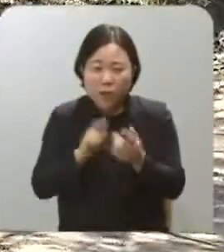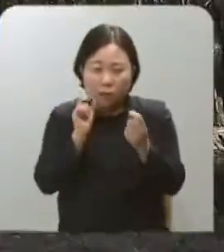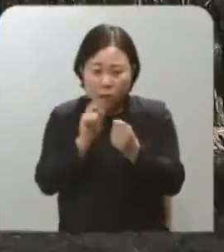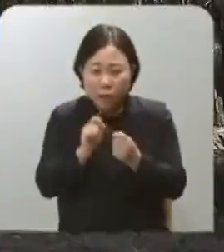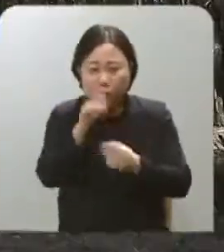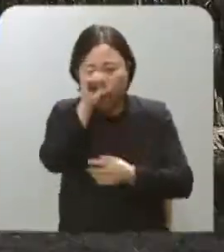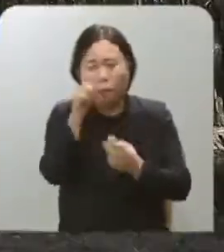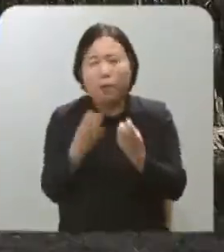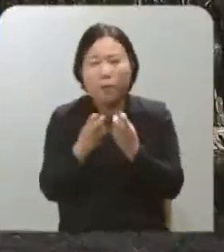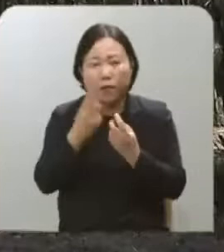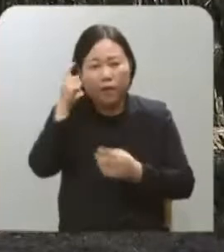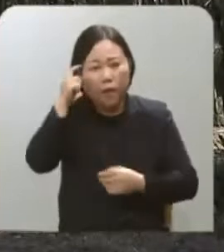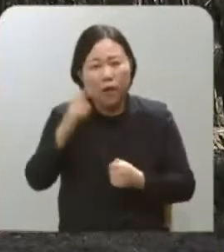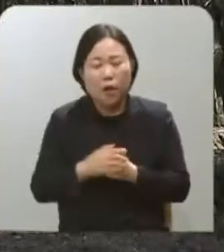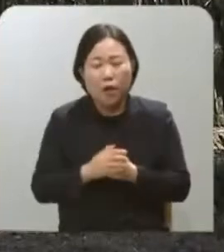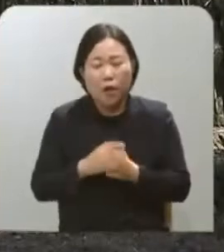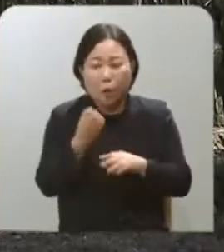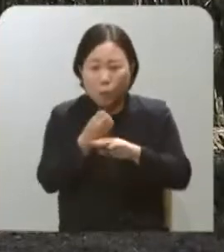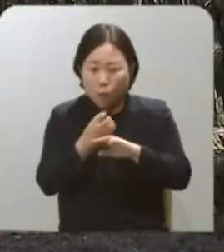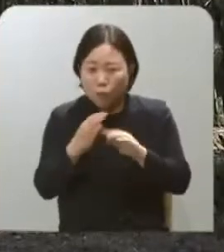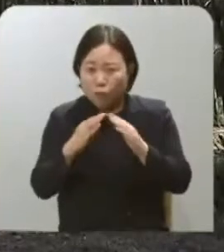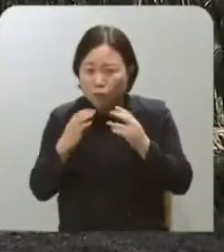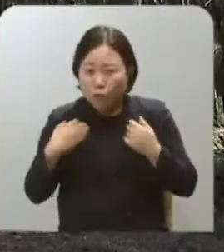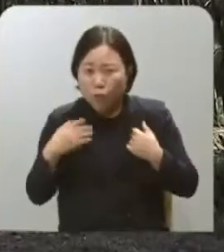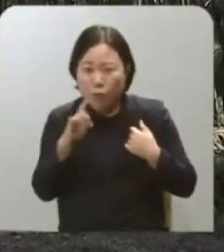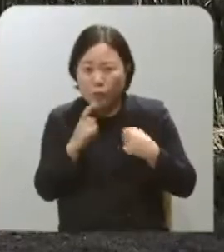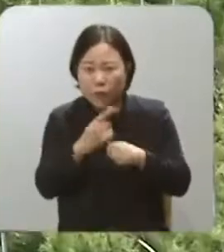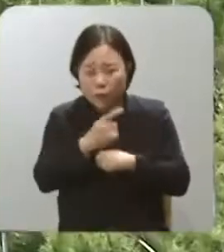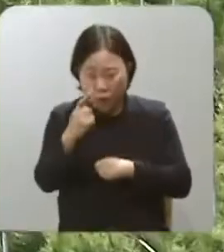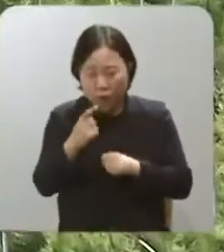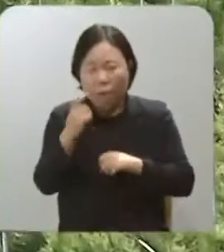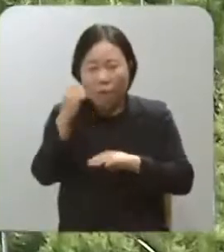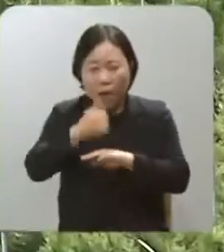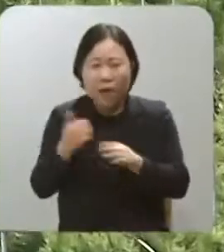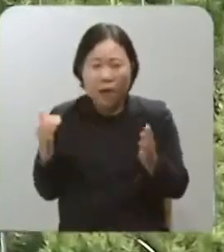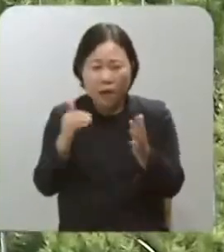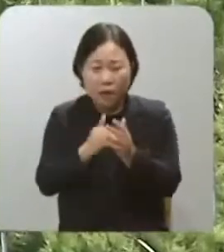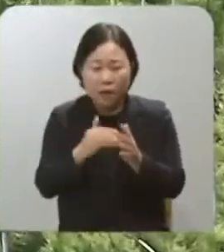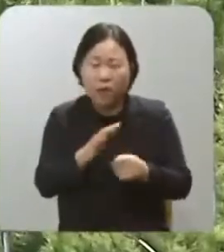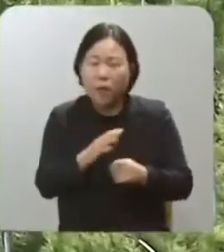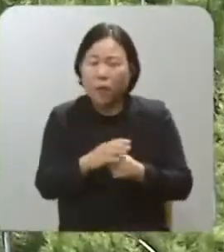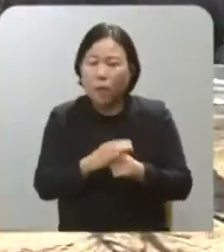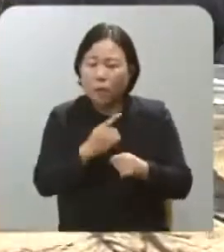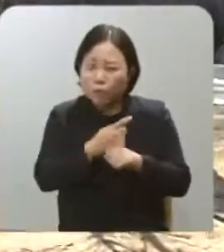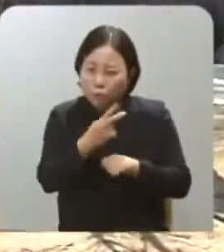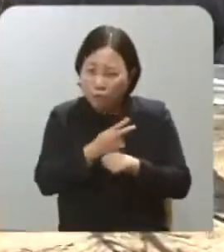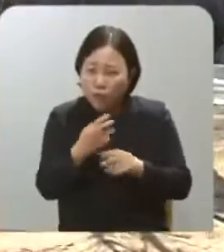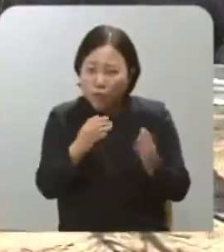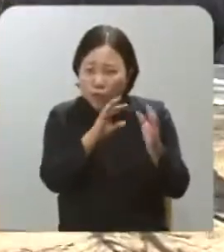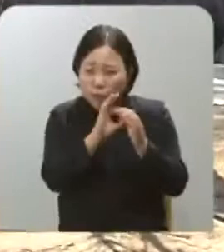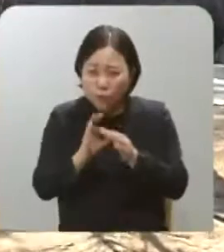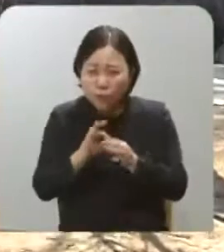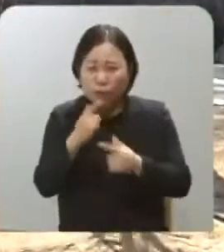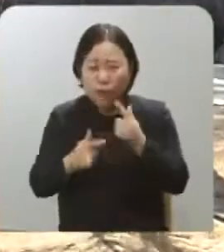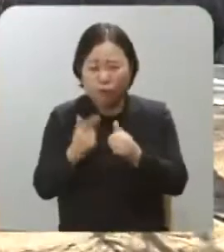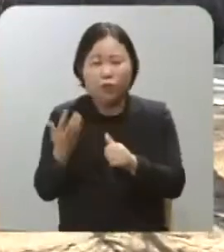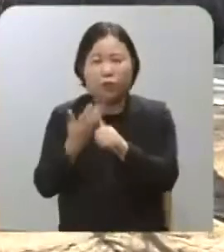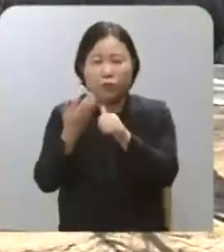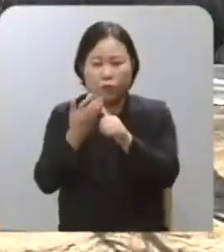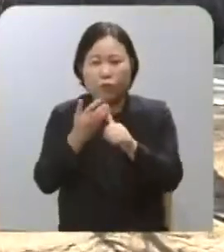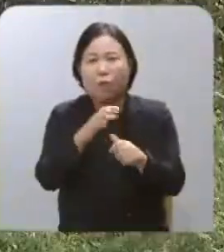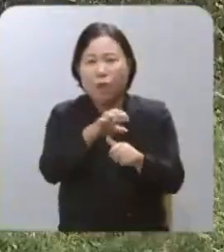합니다 충북 보은군 은 내 후 년까지 이만기 규모의 수목장 조성 사업의 이후 괴목 뜰을 활용하겠다 고